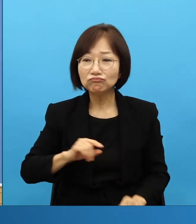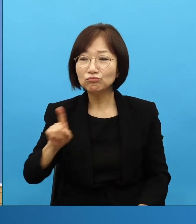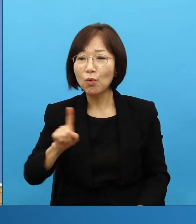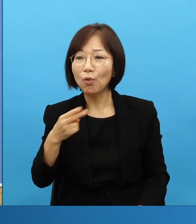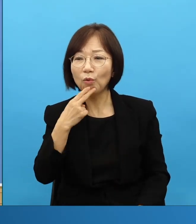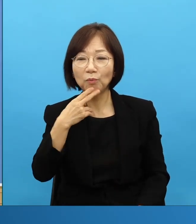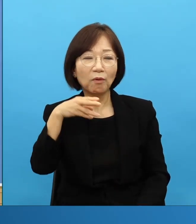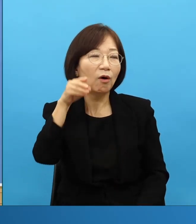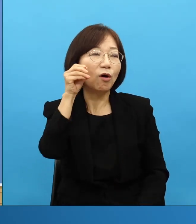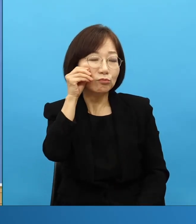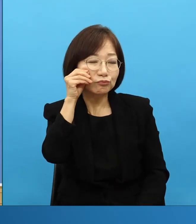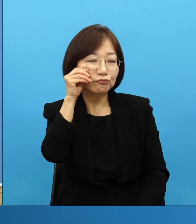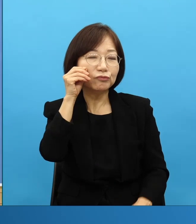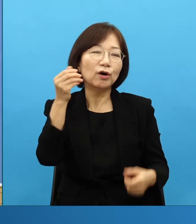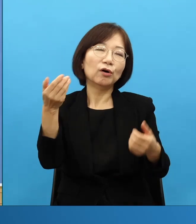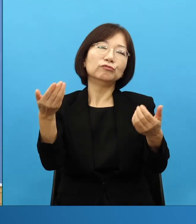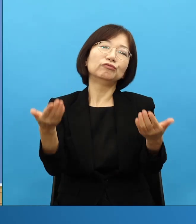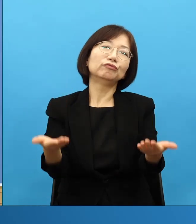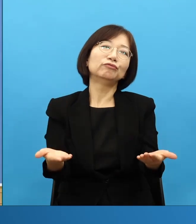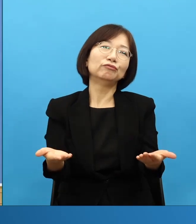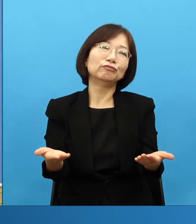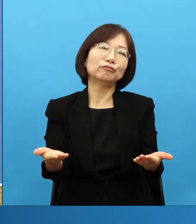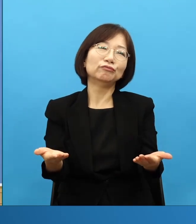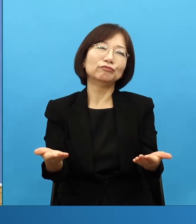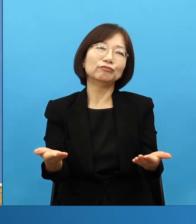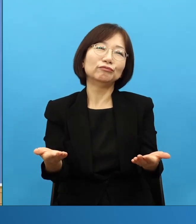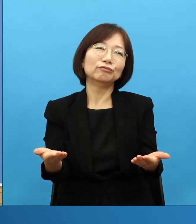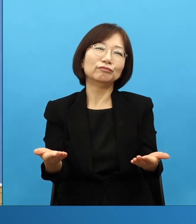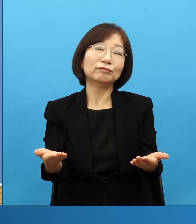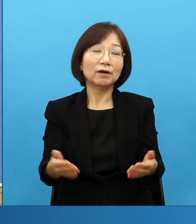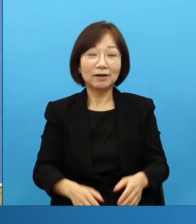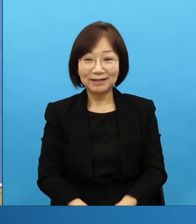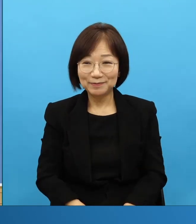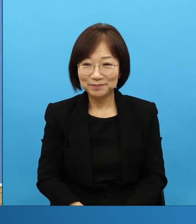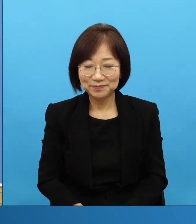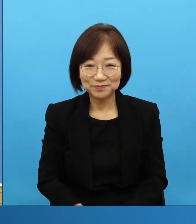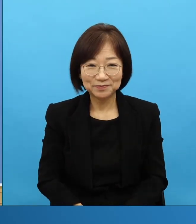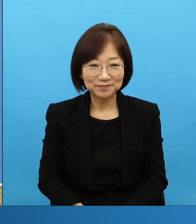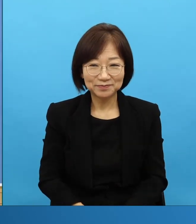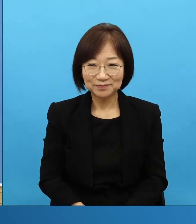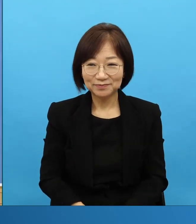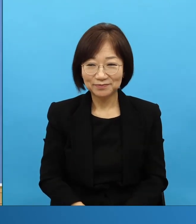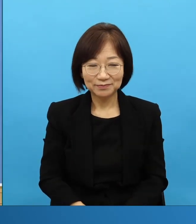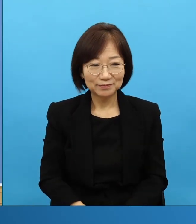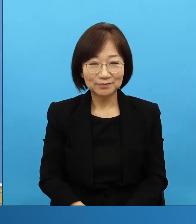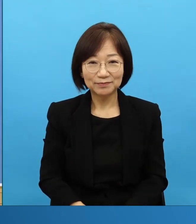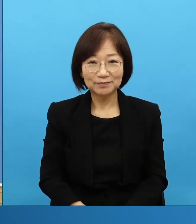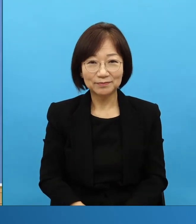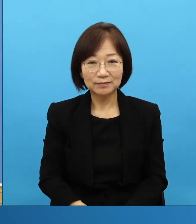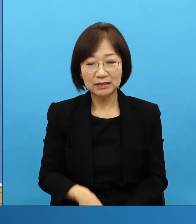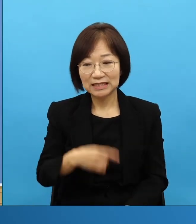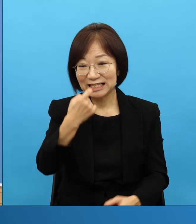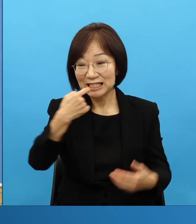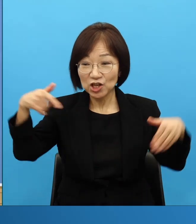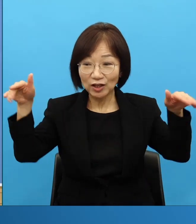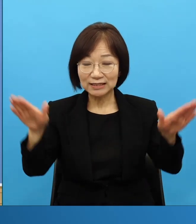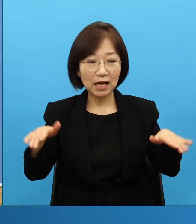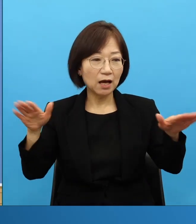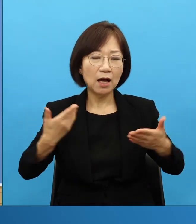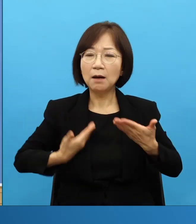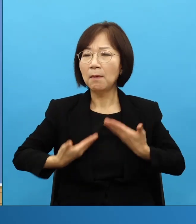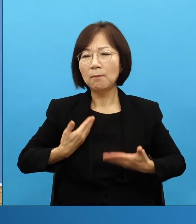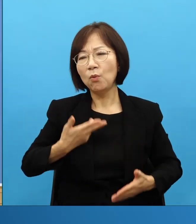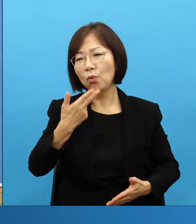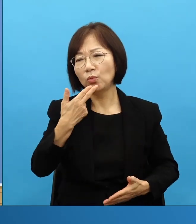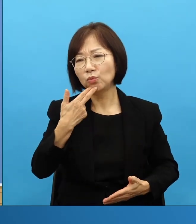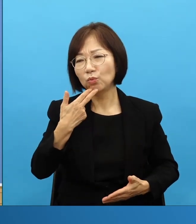do. 완전 지금 일본 말로 힘아져서 힘아. Right now, they're completely on vacation. 천사들이 지금 직업이